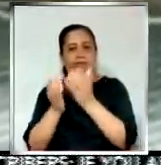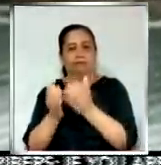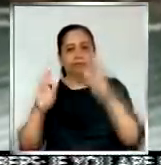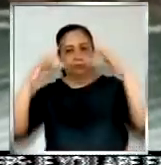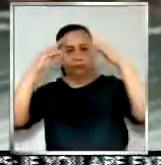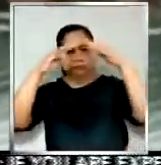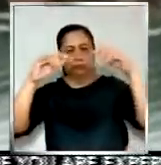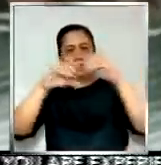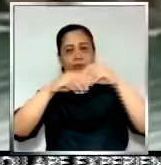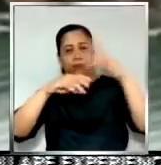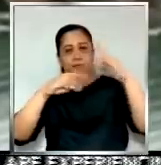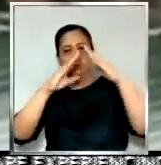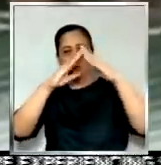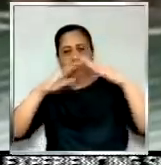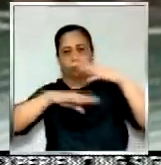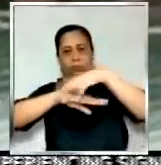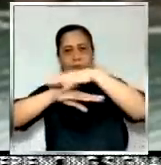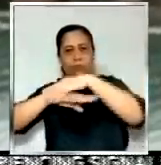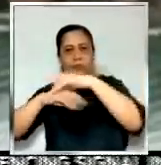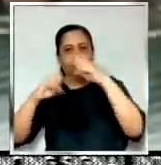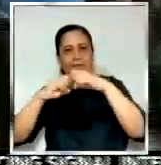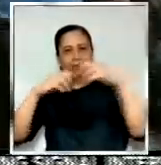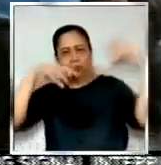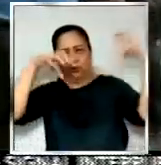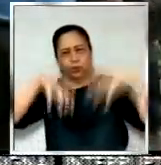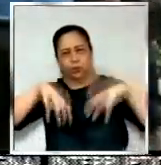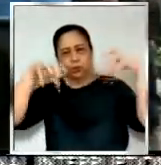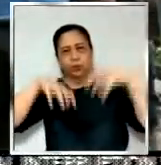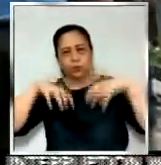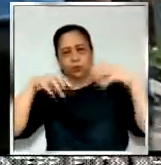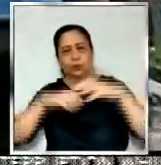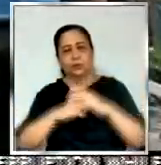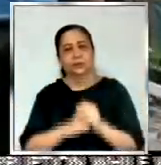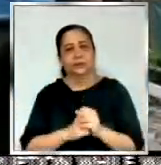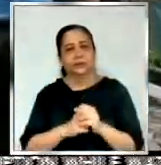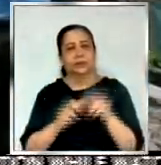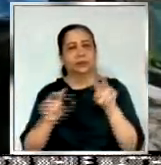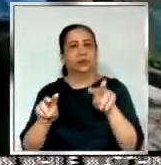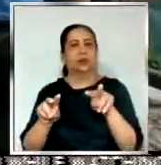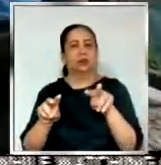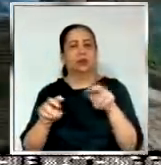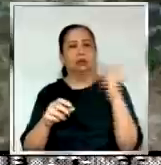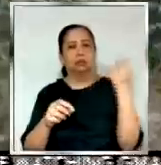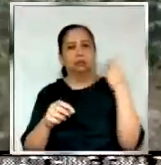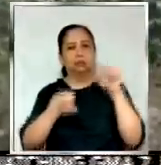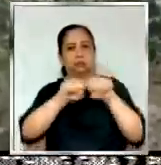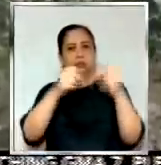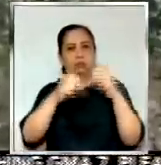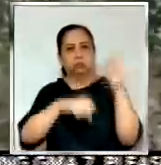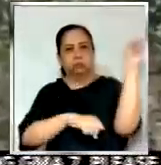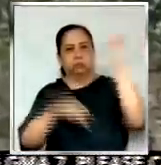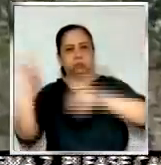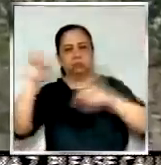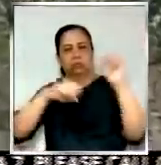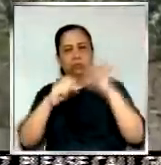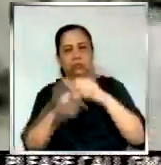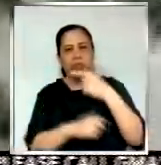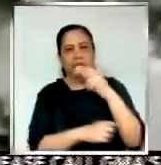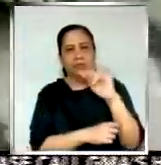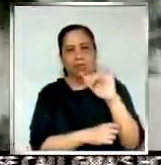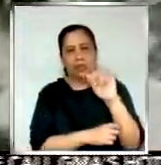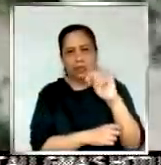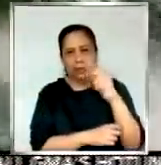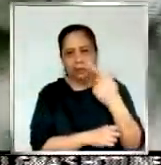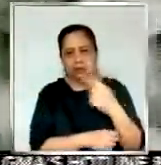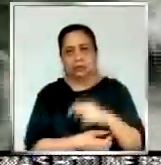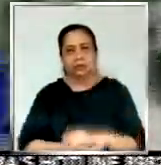kanilang bubong kahit bumubuhos ang ulan. Tumambad din ang mga naputol na sanga ng puno sa bayan ng Ginayangan.